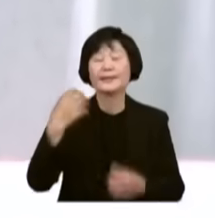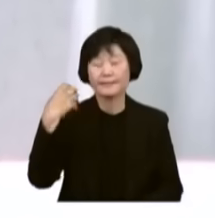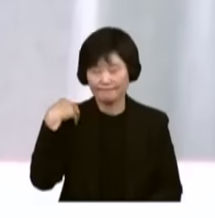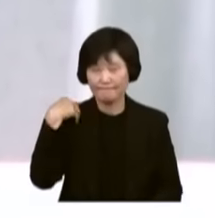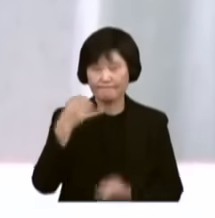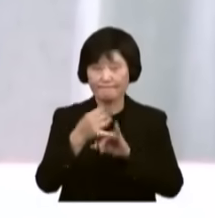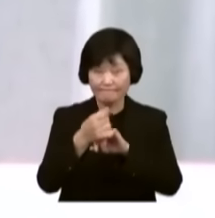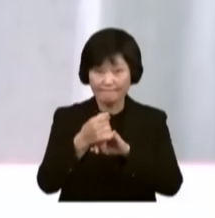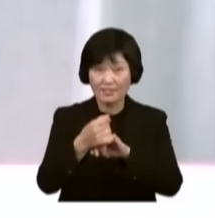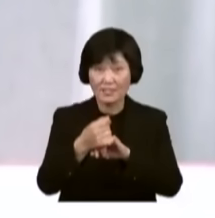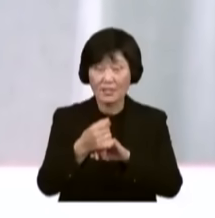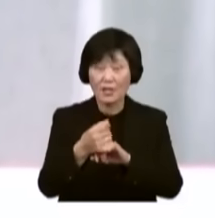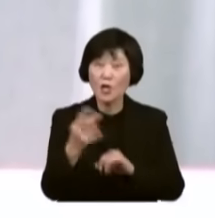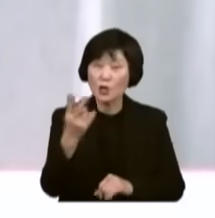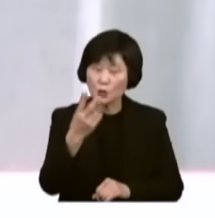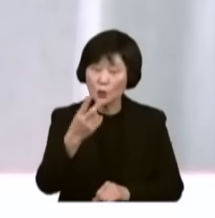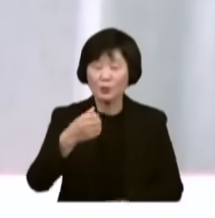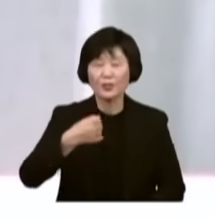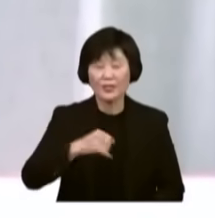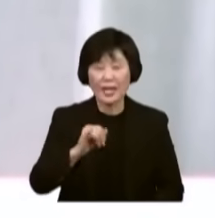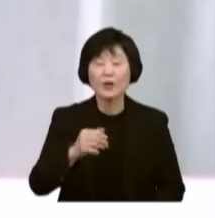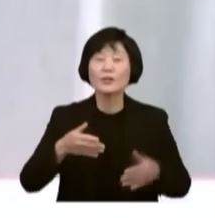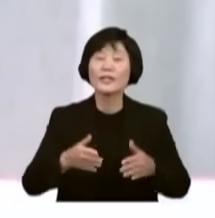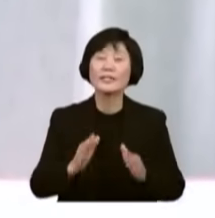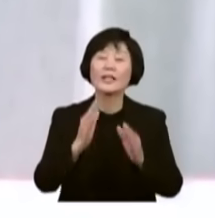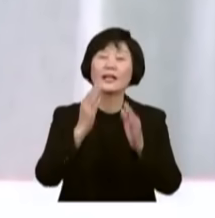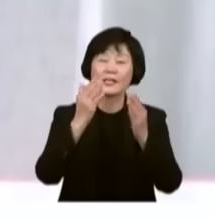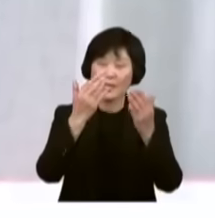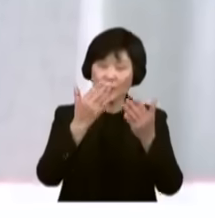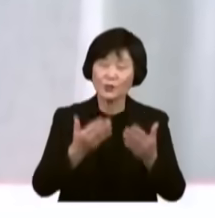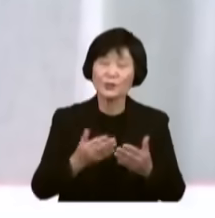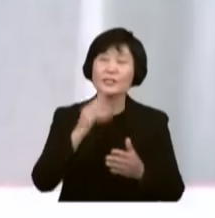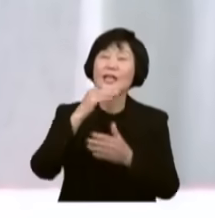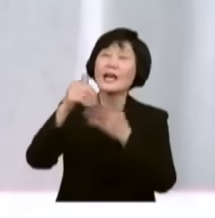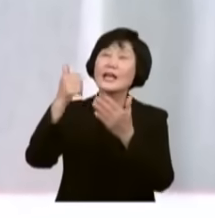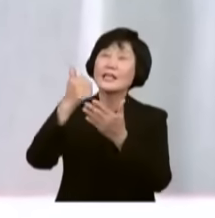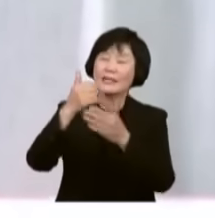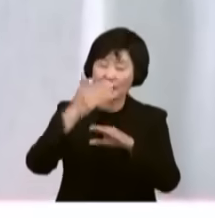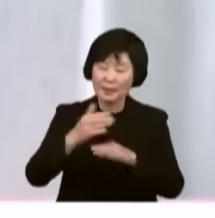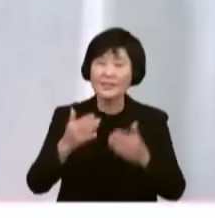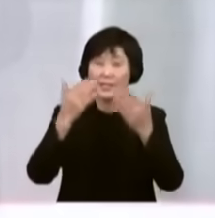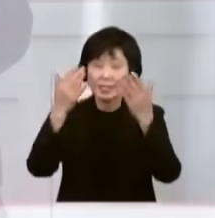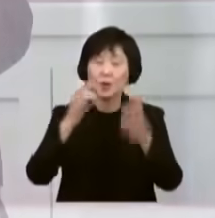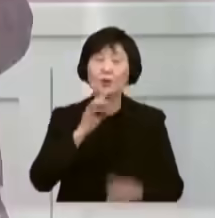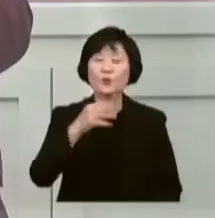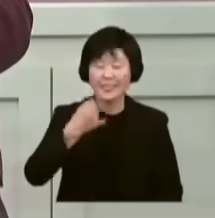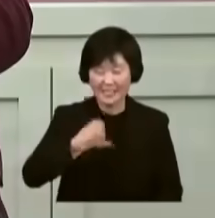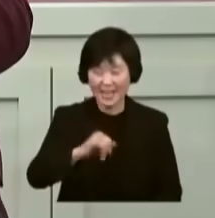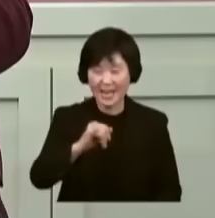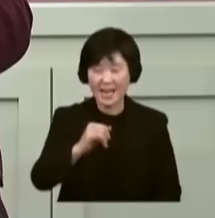이용식 김혜선의 딸로 보내주신 하나님께 감사드리며 하나뿐인 딸 올림.